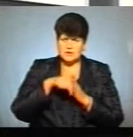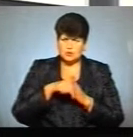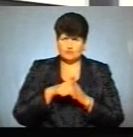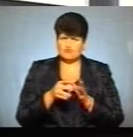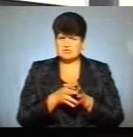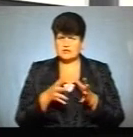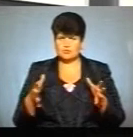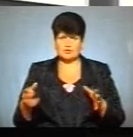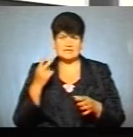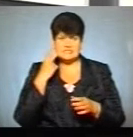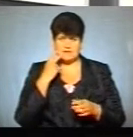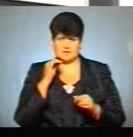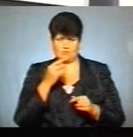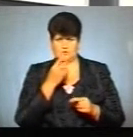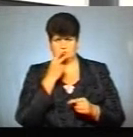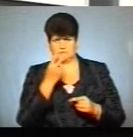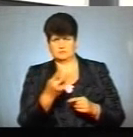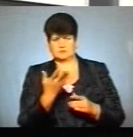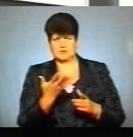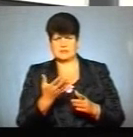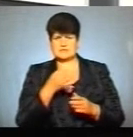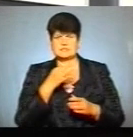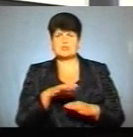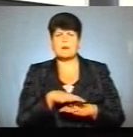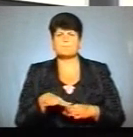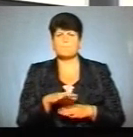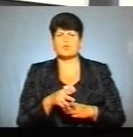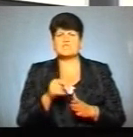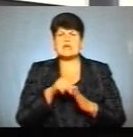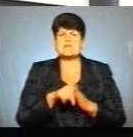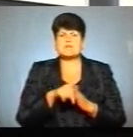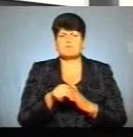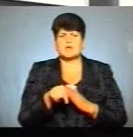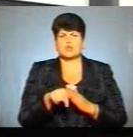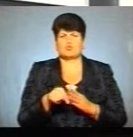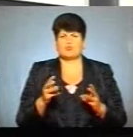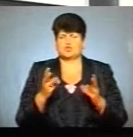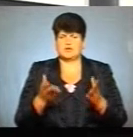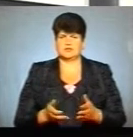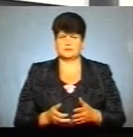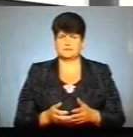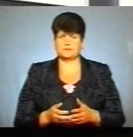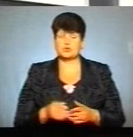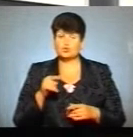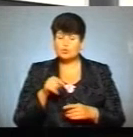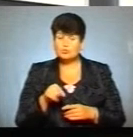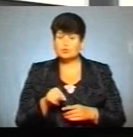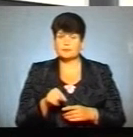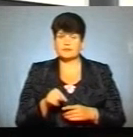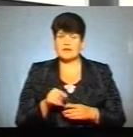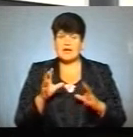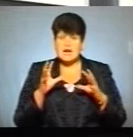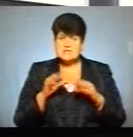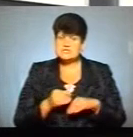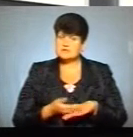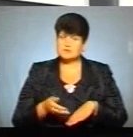можна візуально визначити площі і глибину цих пожеж. Тому гасіння їхнє